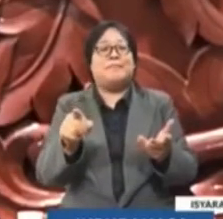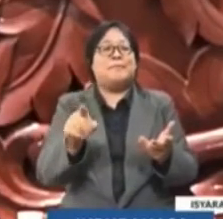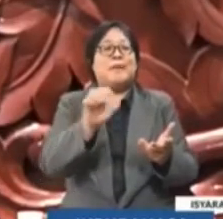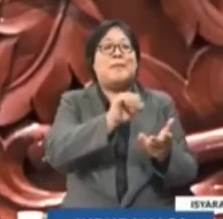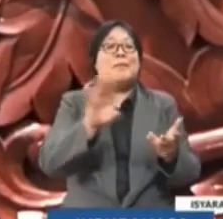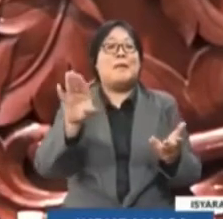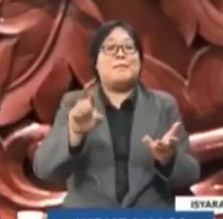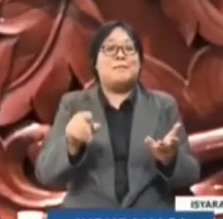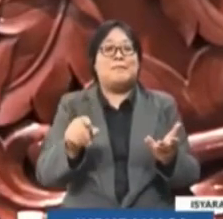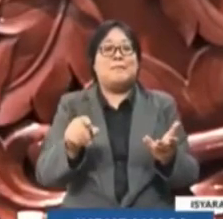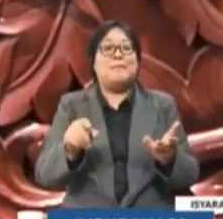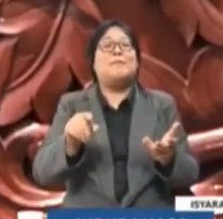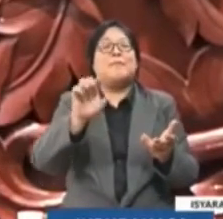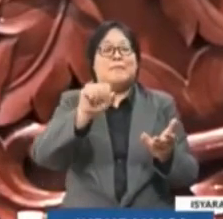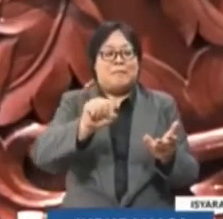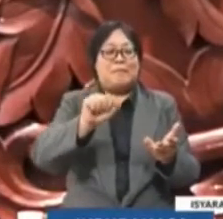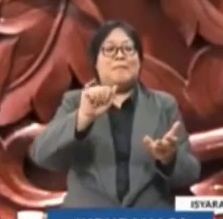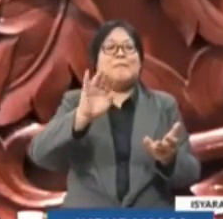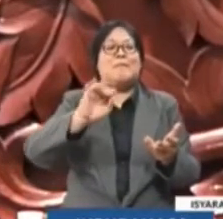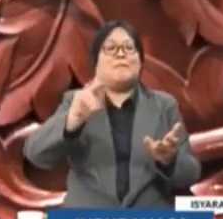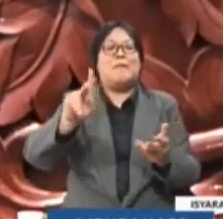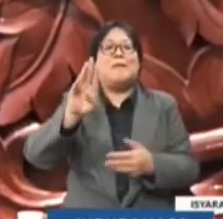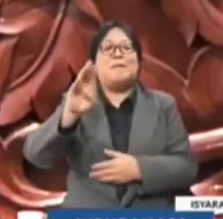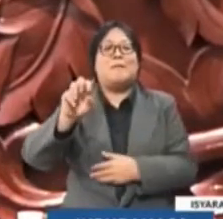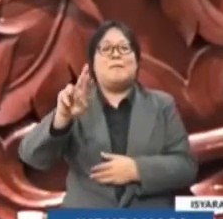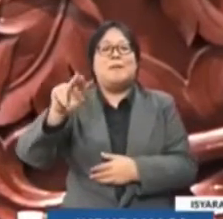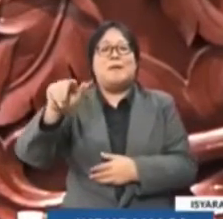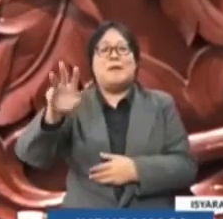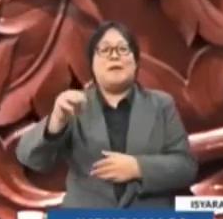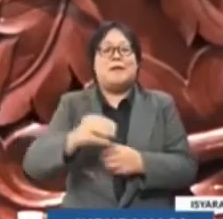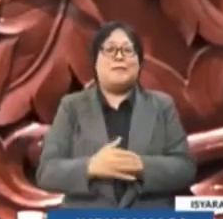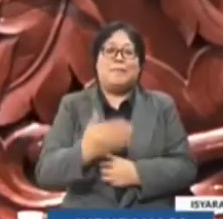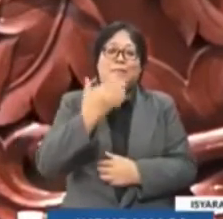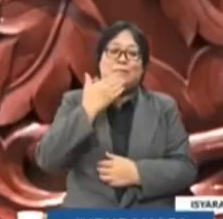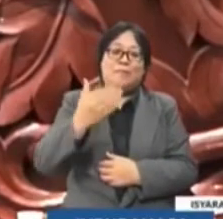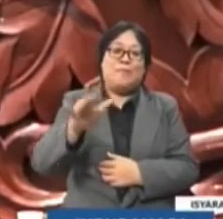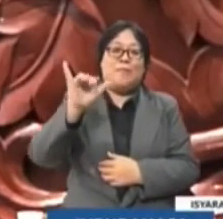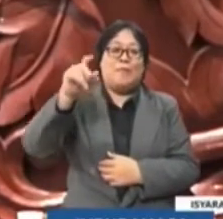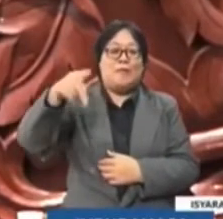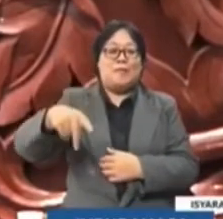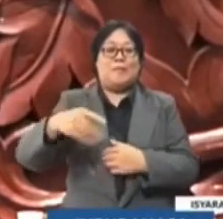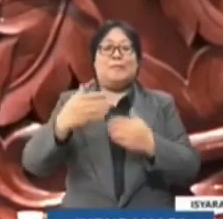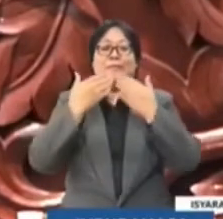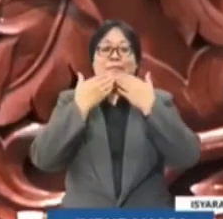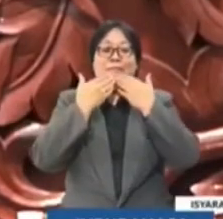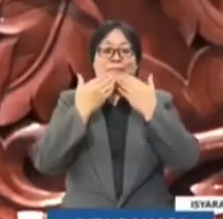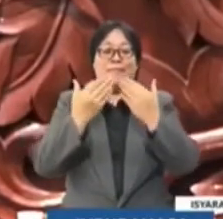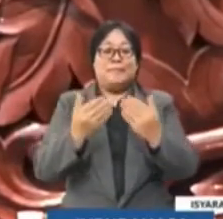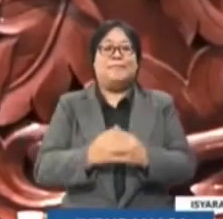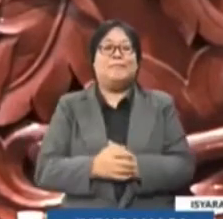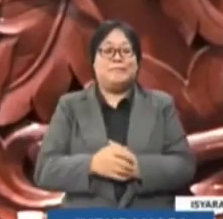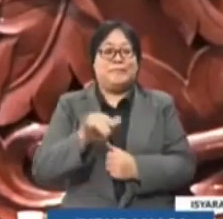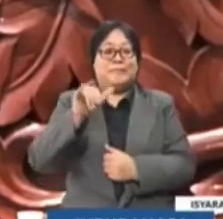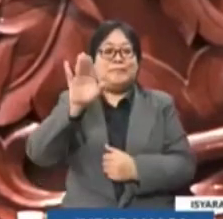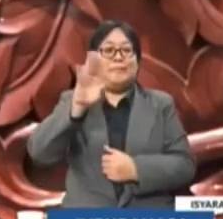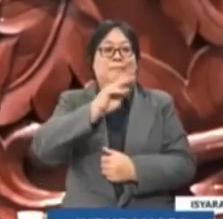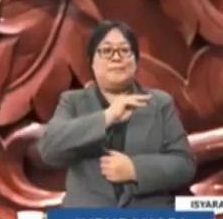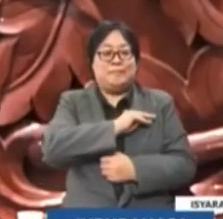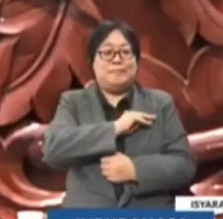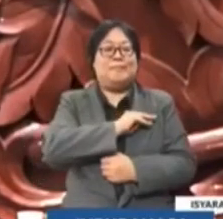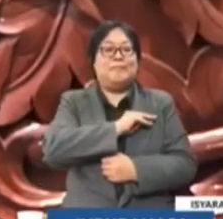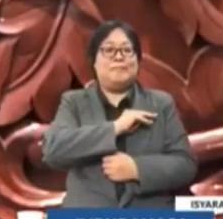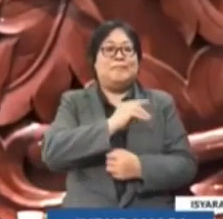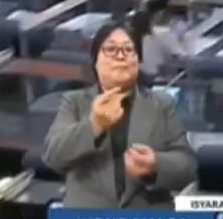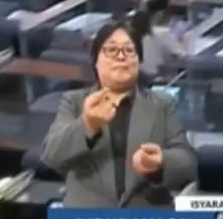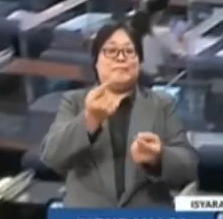orang Sabak bernam enggak sih yang tua ya udah terima kasih kepada yang Mama menteri